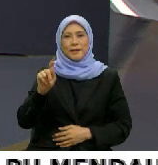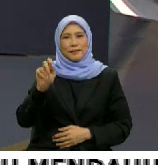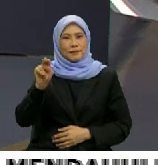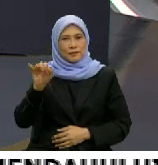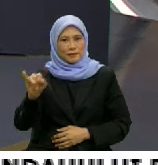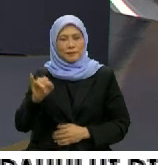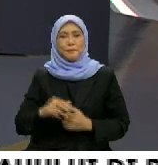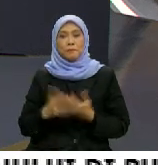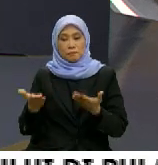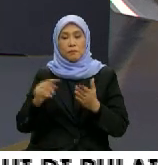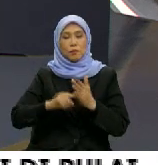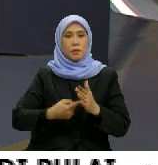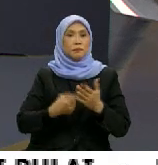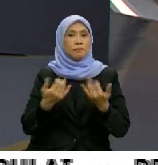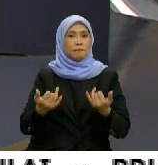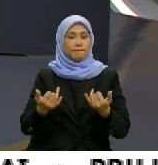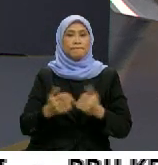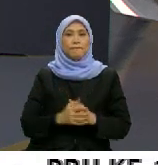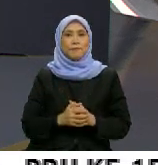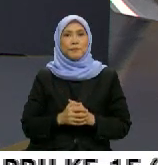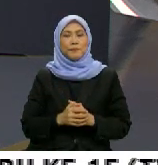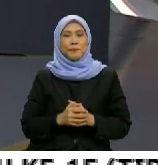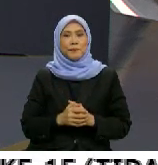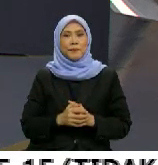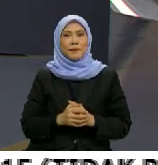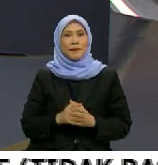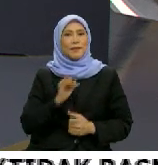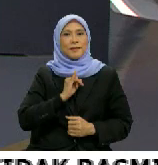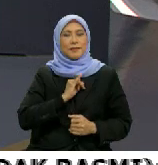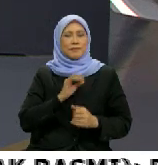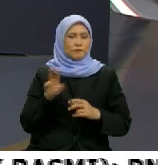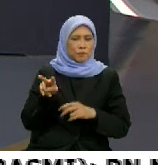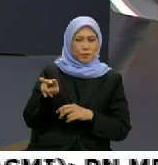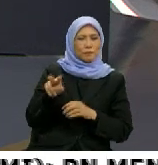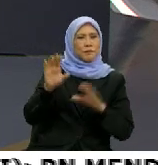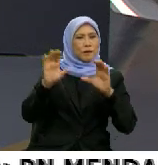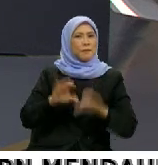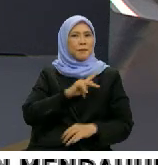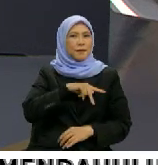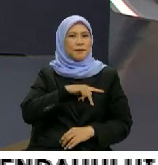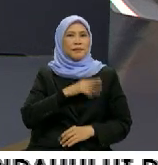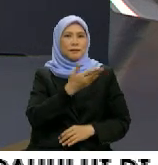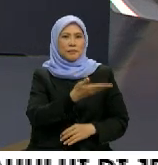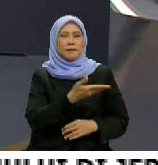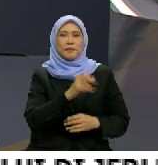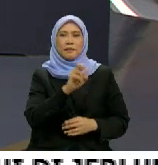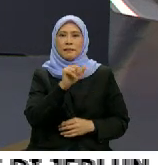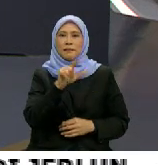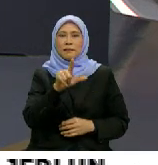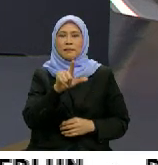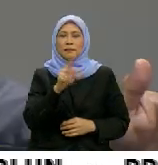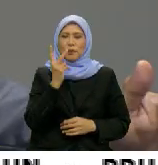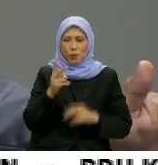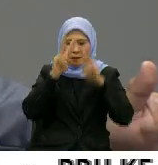beberapa senario, kalau boleh saya mulakan, Mac, pusingan ini. Sekurang-kurangnya saya pribadi, Syahril dahulu agaknya, rasanya